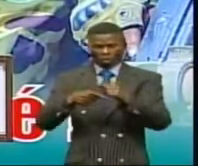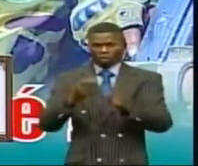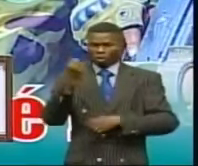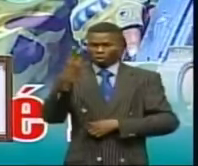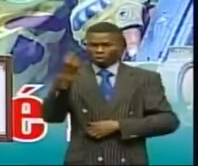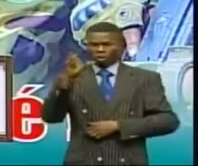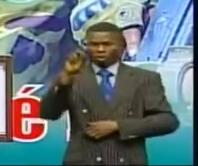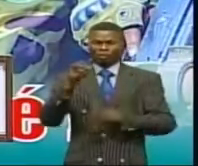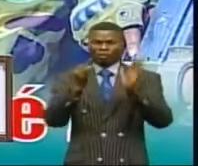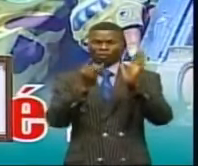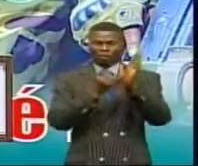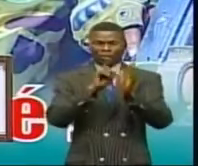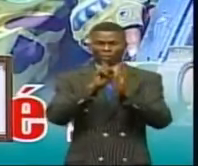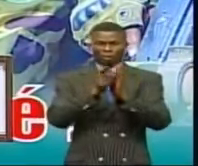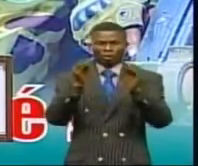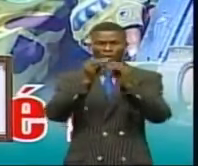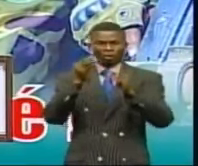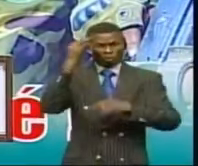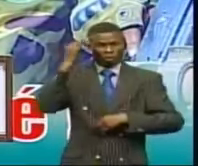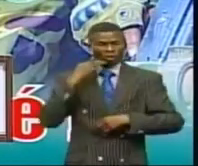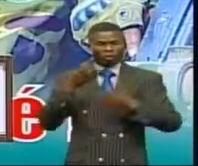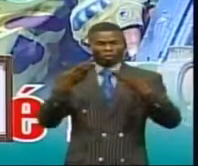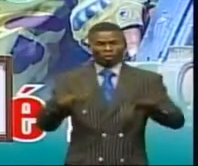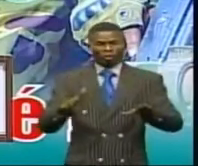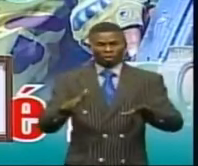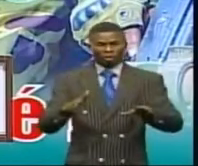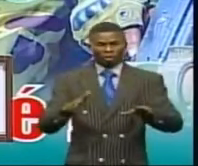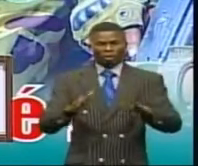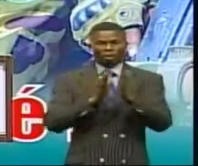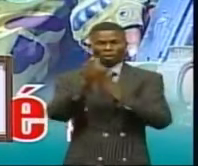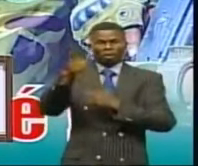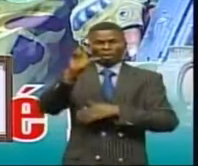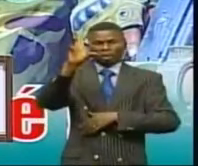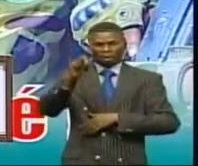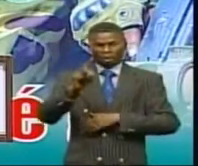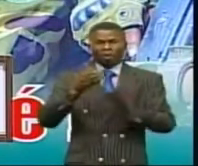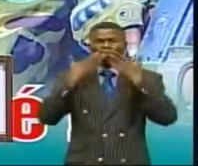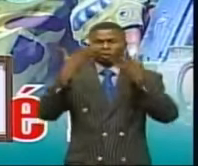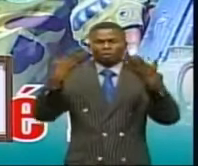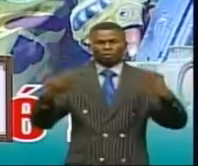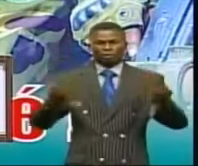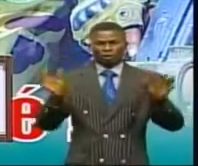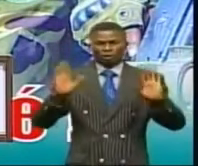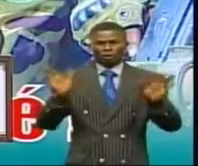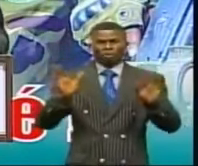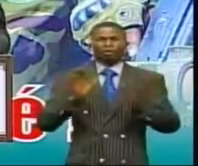11h27, la réunion du Conseil des ministres a pris fin à 15h30. Je vous remercie.